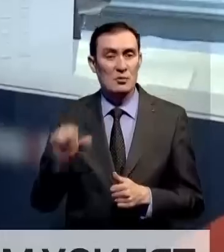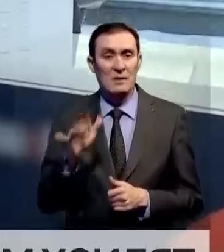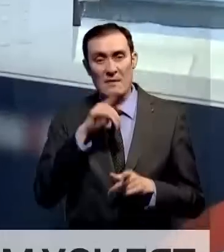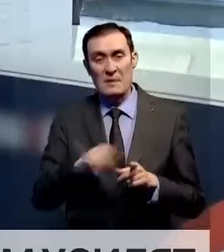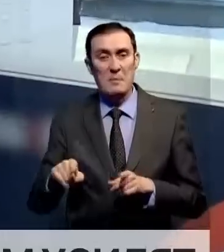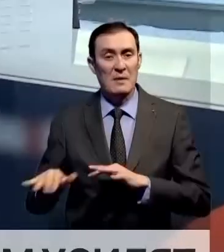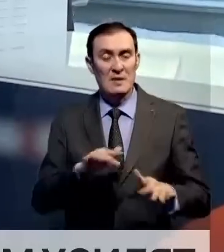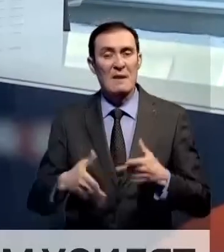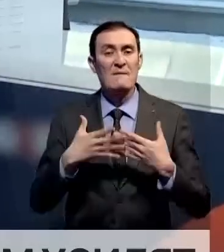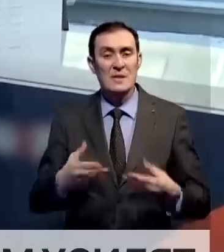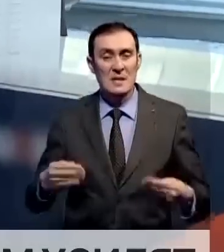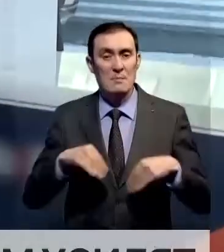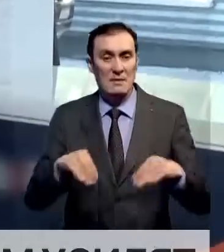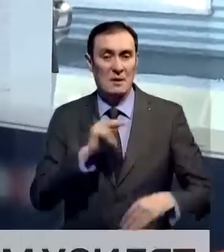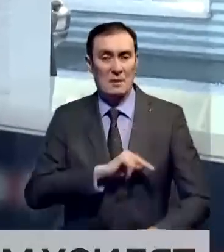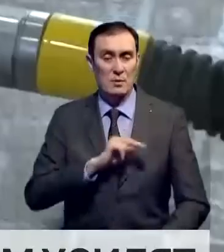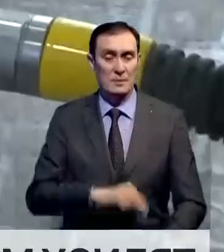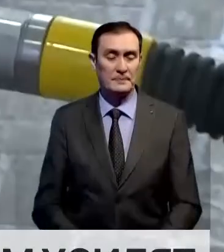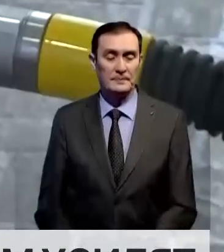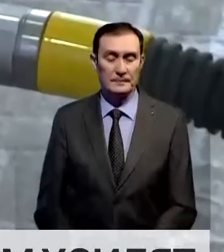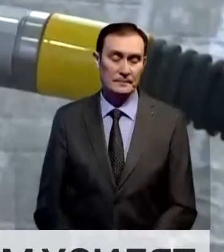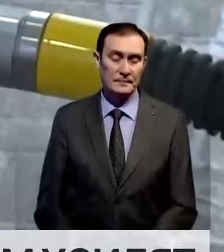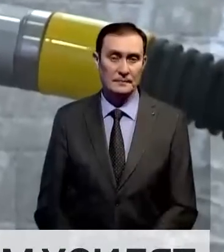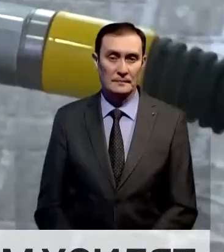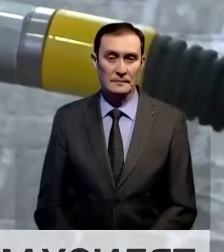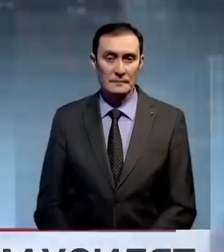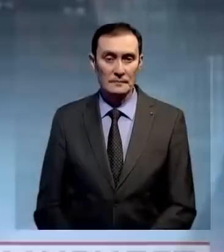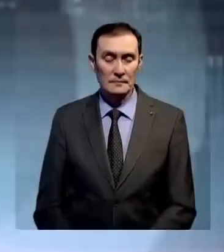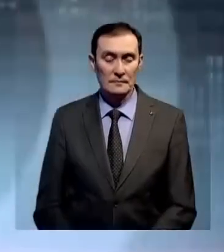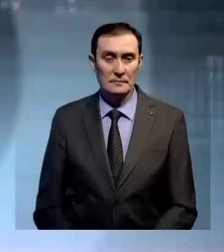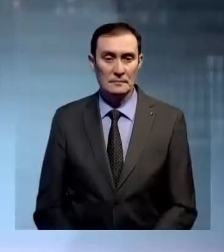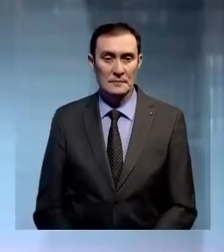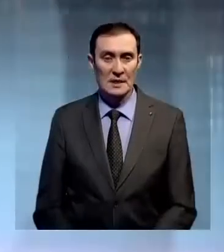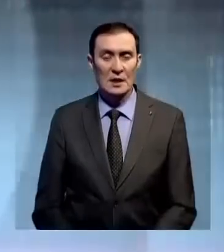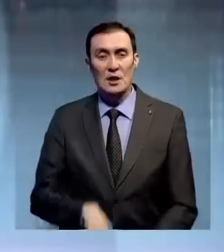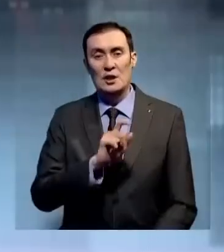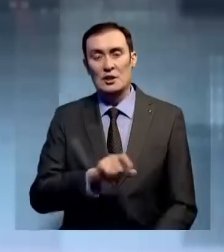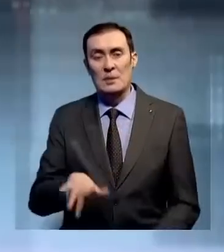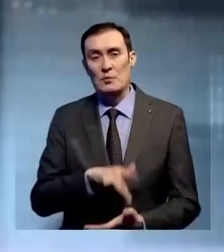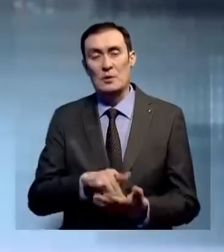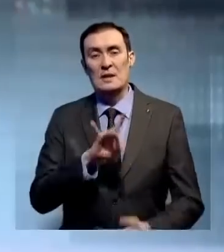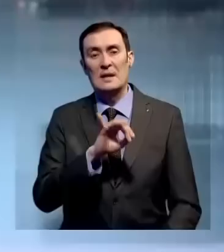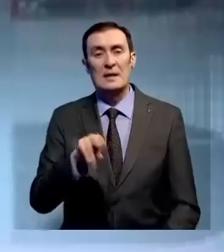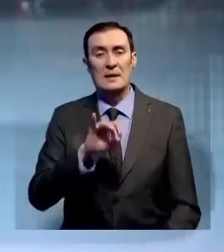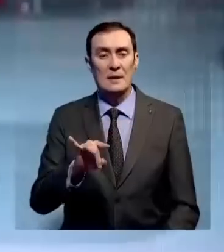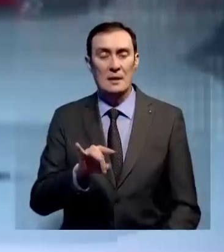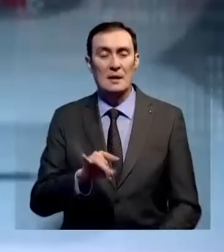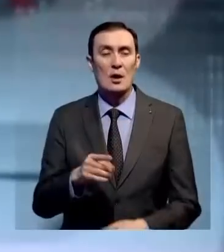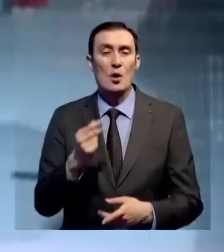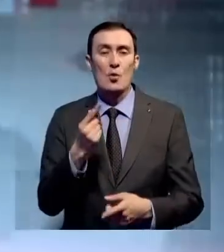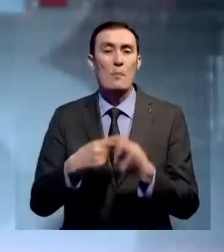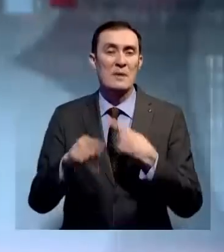период проведения весенне-полевых работ. Жителям Ридера компенсируют плату